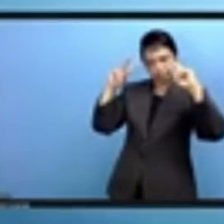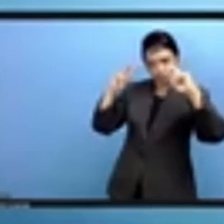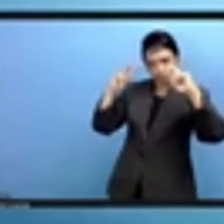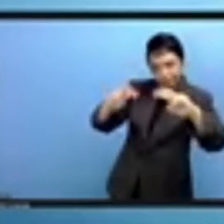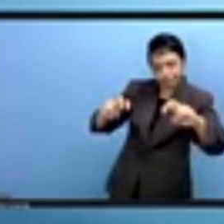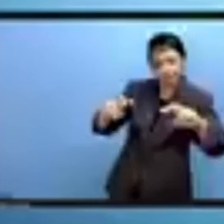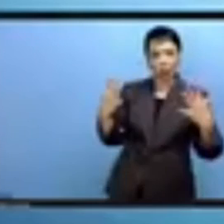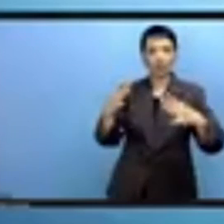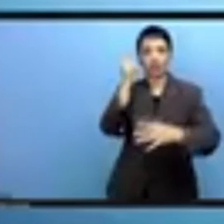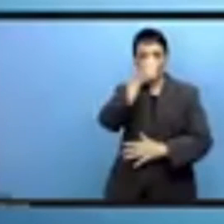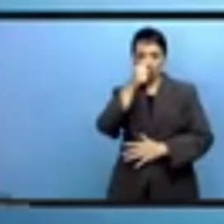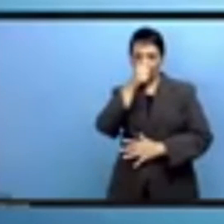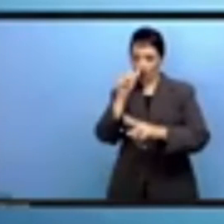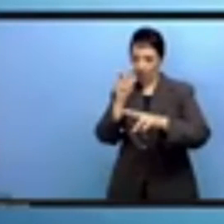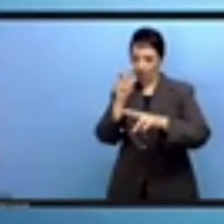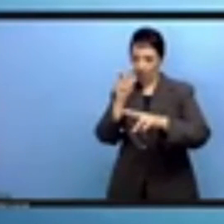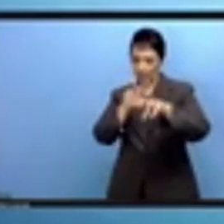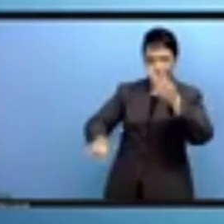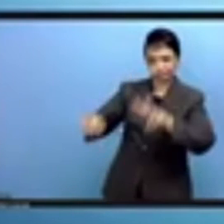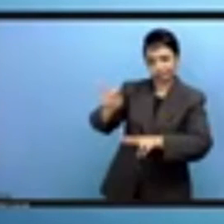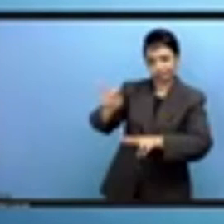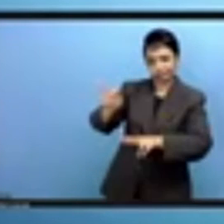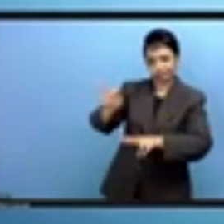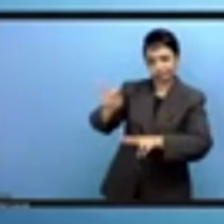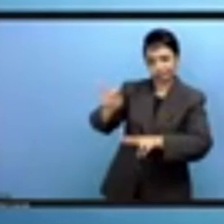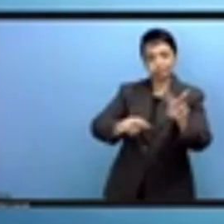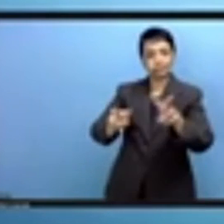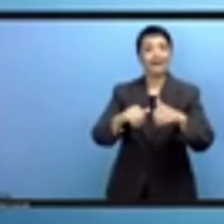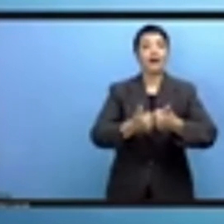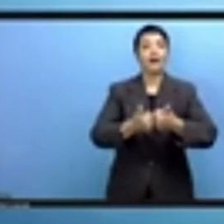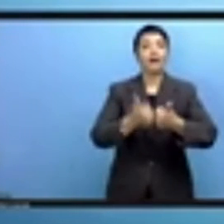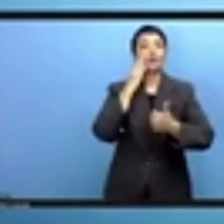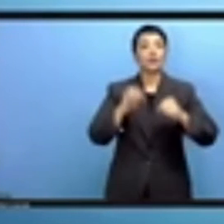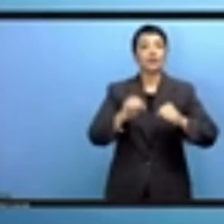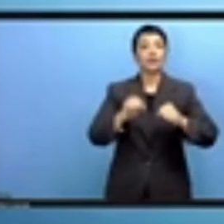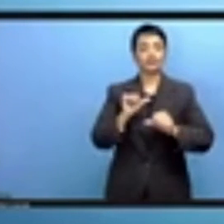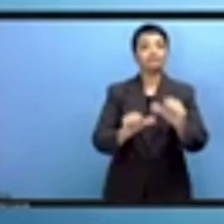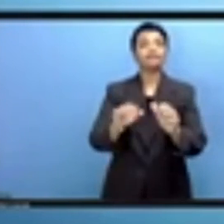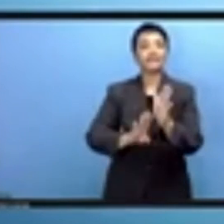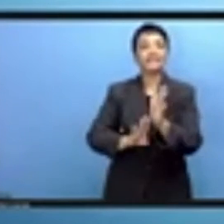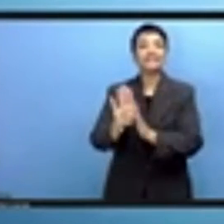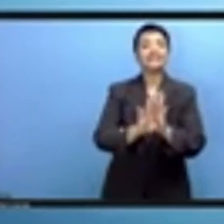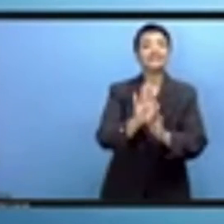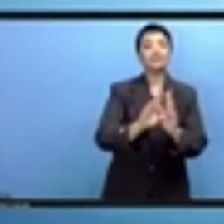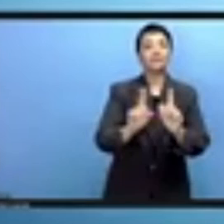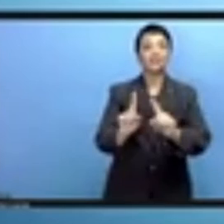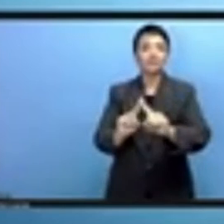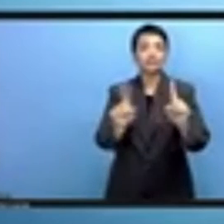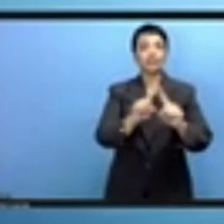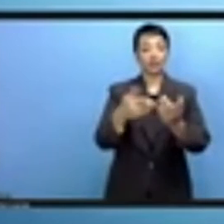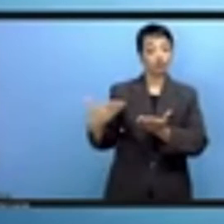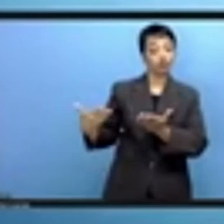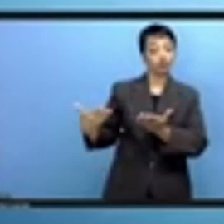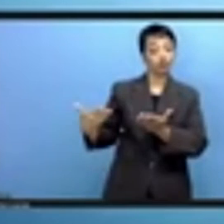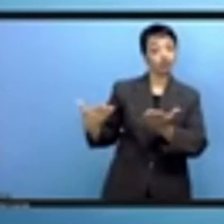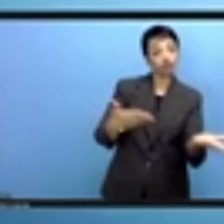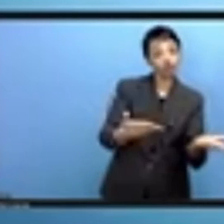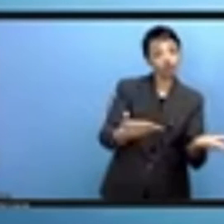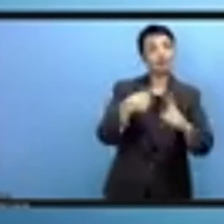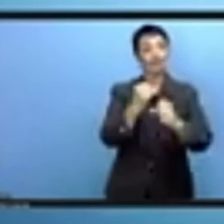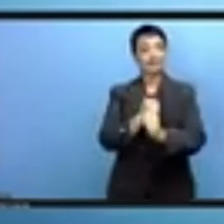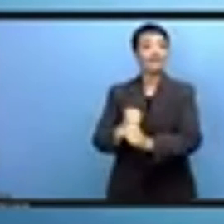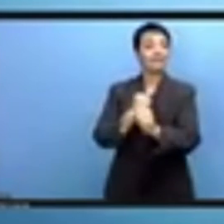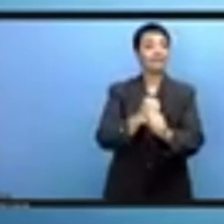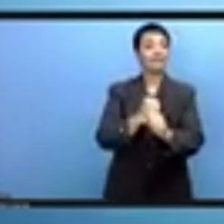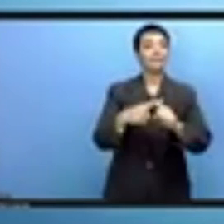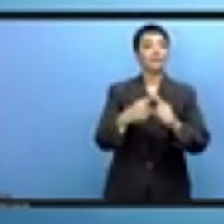我们建立了 AI 人工智能研究所， 致力于埃塞俄比亚